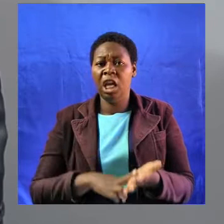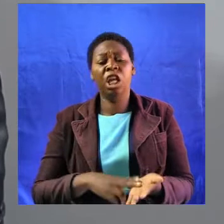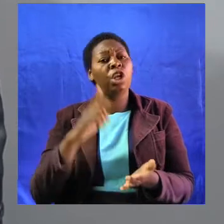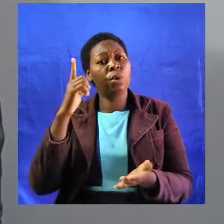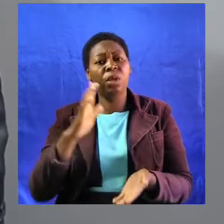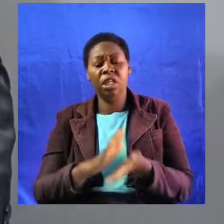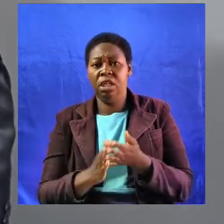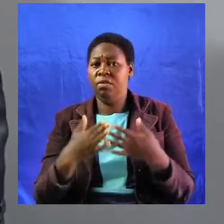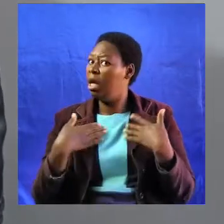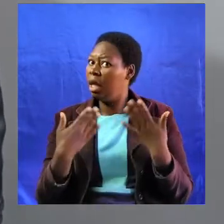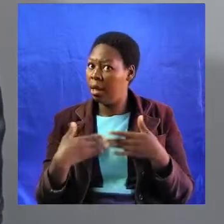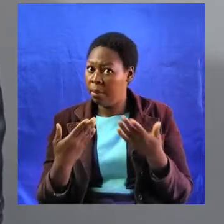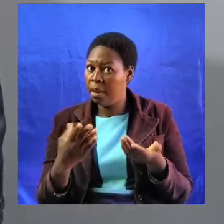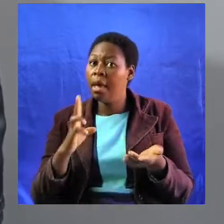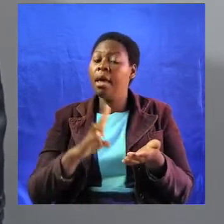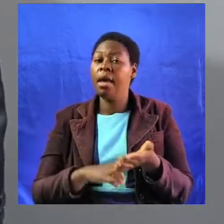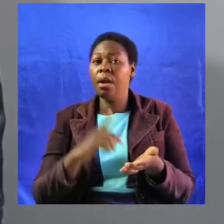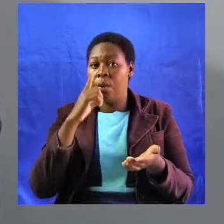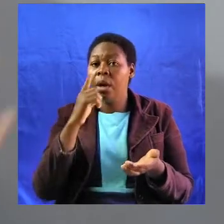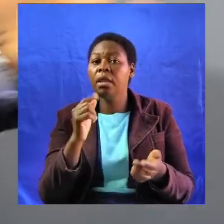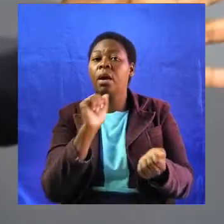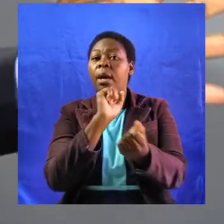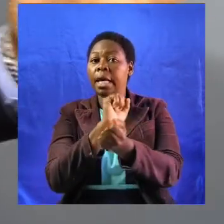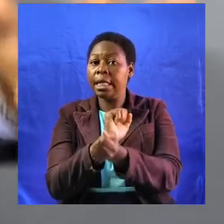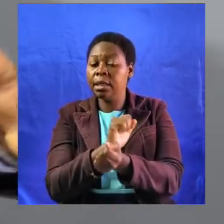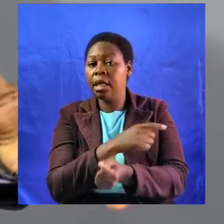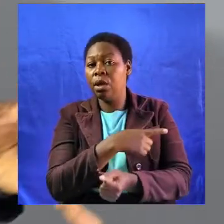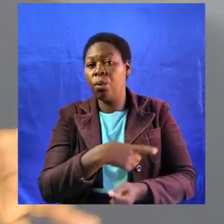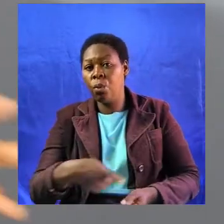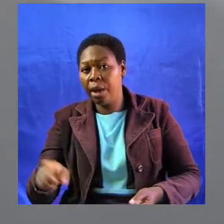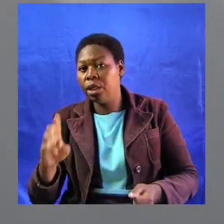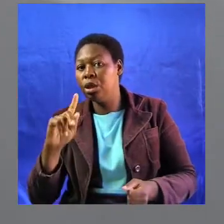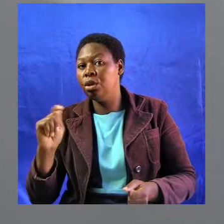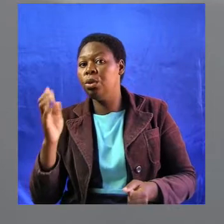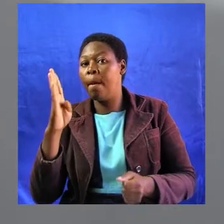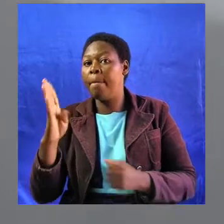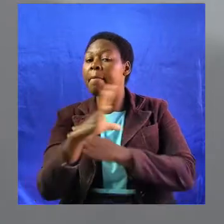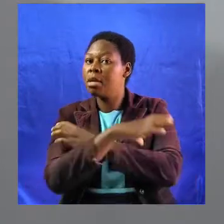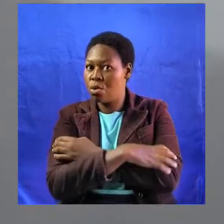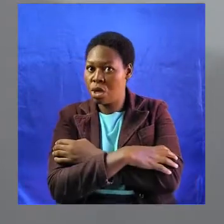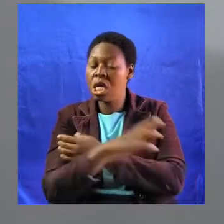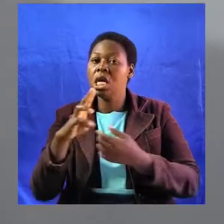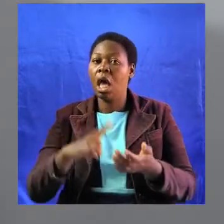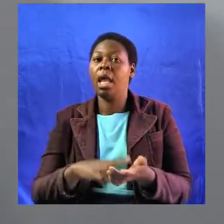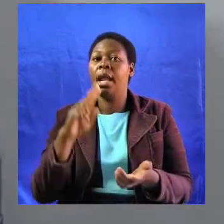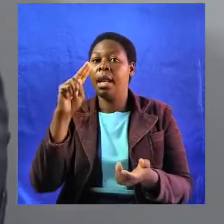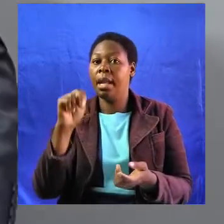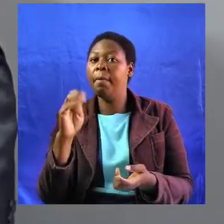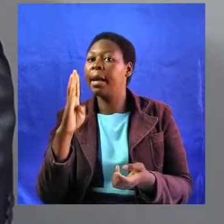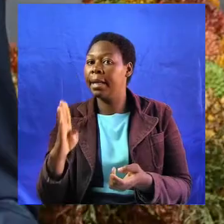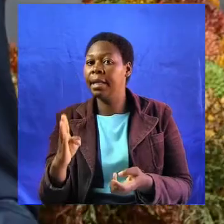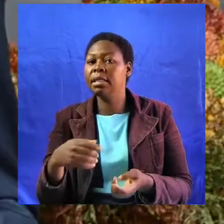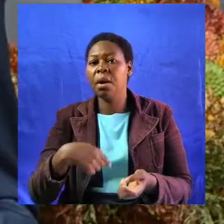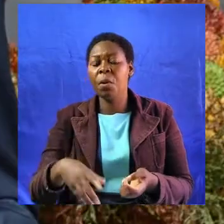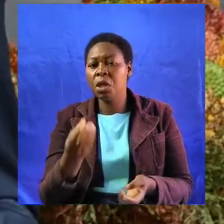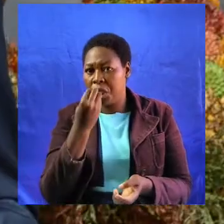kushanda nemadzimambo eBhabhironi. Munoyeuka imana Nebukadhinezari vachizombosvika pakunofura uswa. Mambo wacho